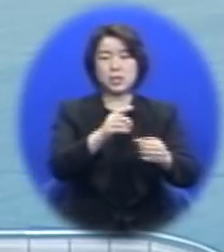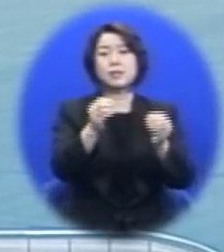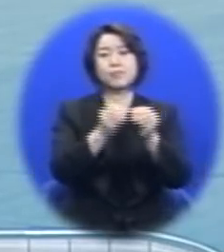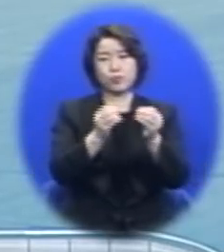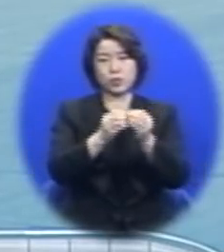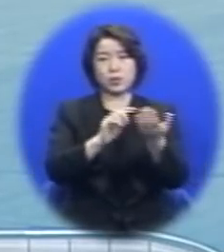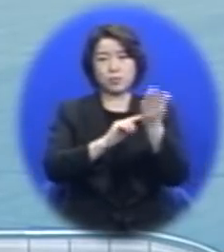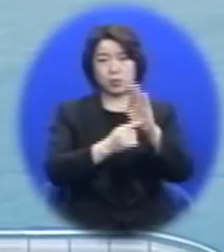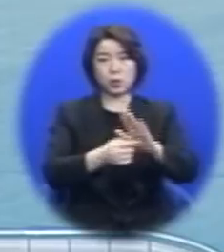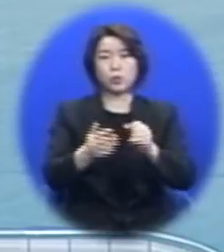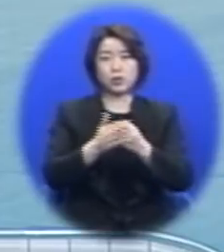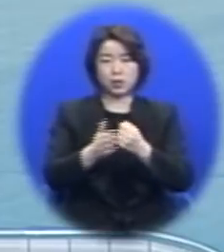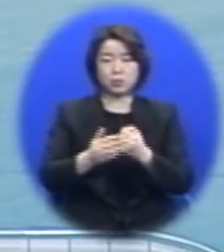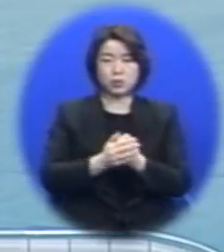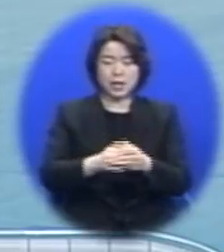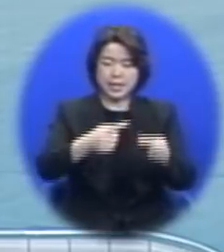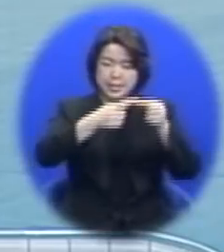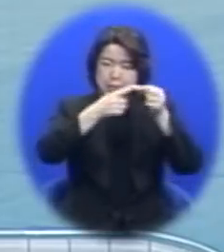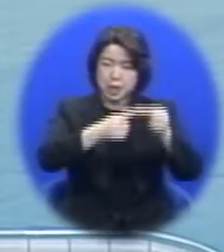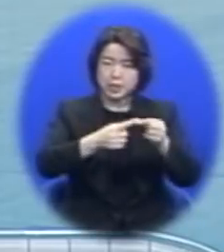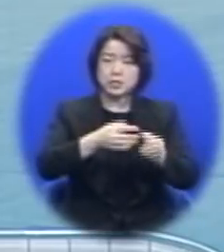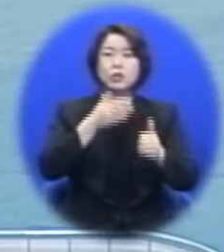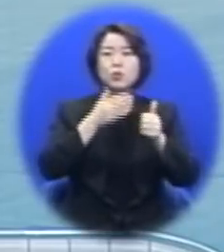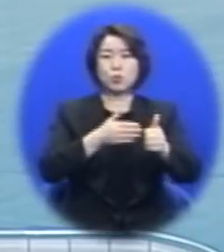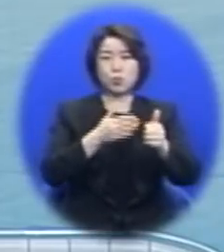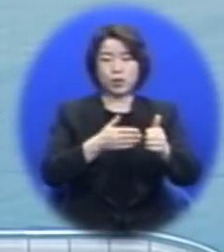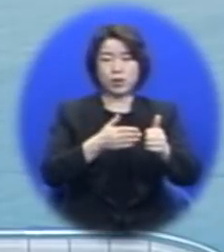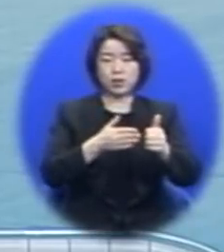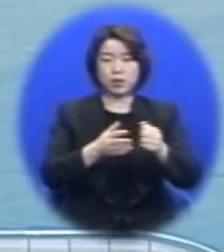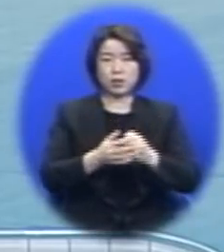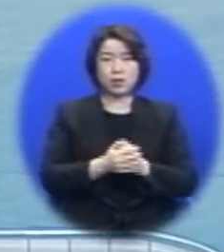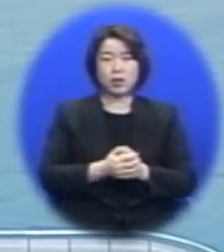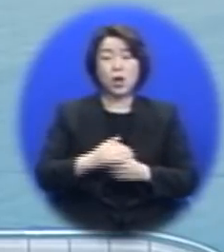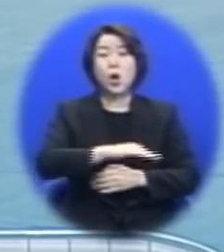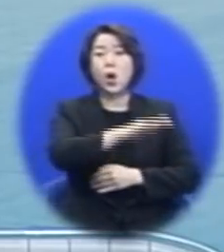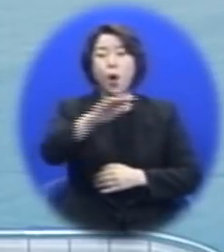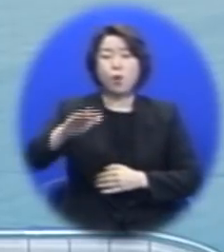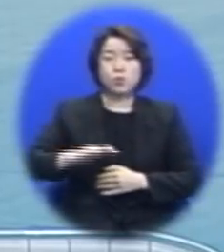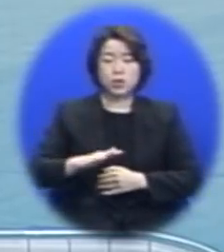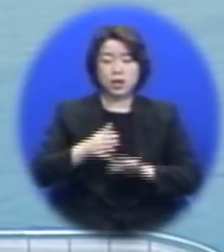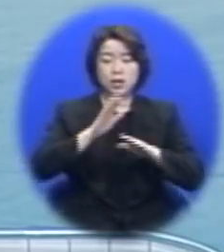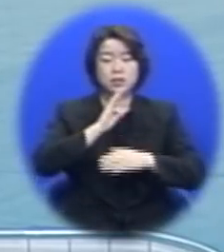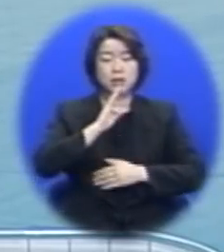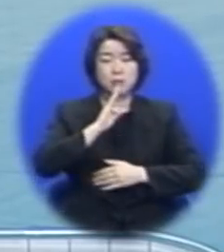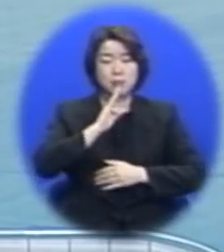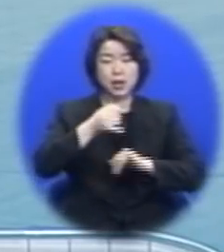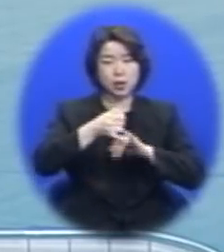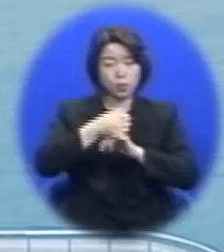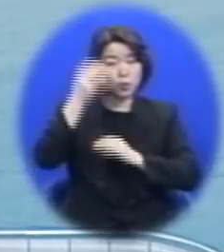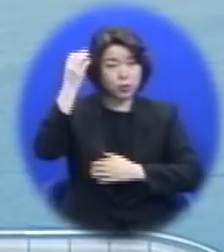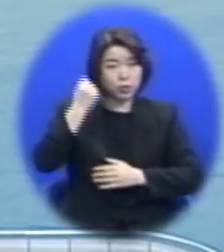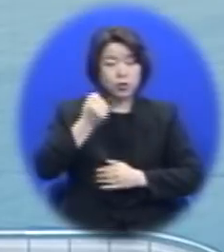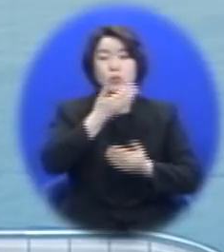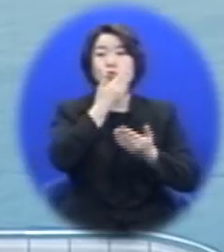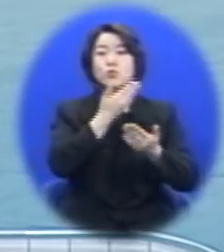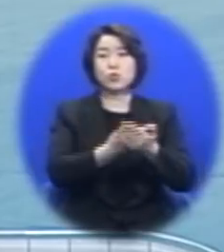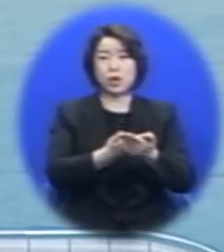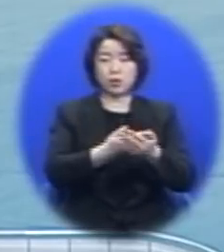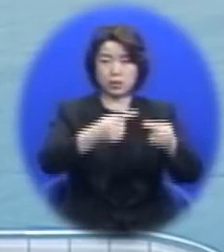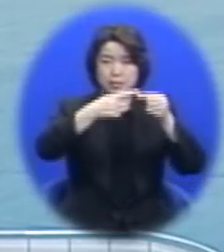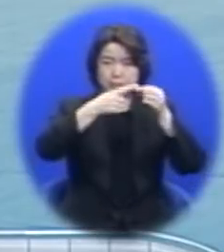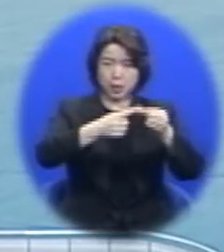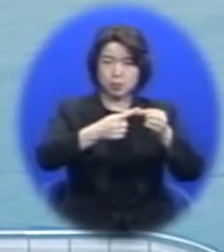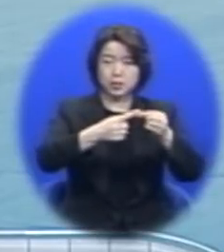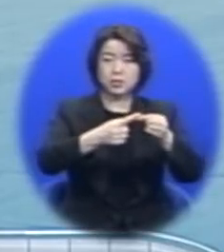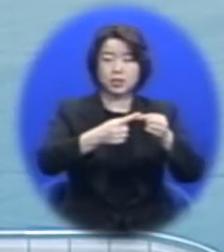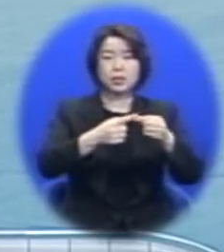표현이었어요. 첫째로 구하는, 우리가 정말 명심해야 될 것 중에 가장 중요한 것, 첫 번째